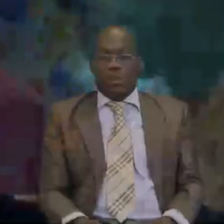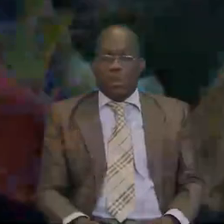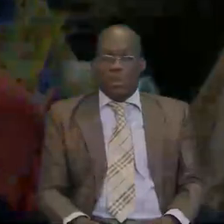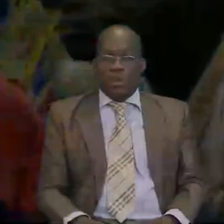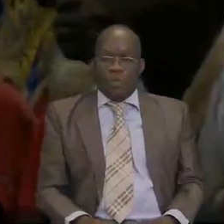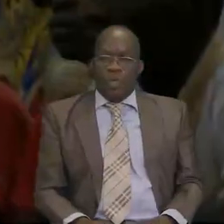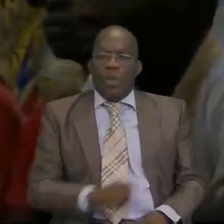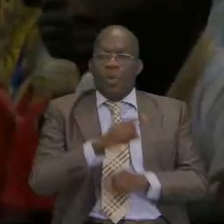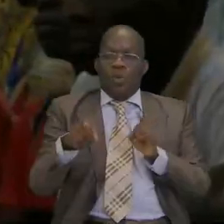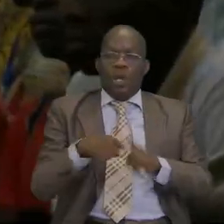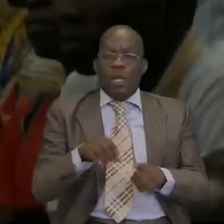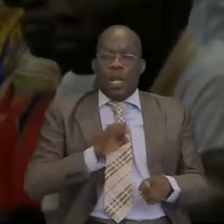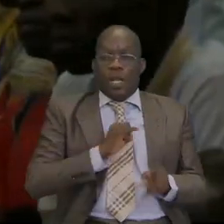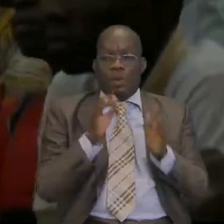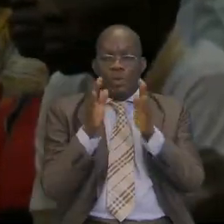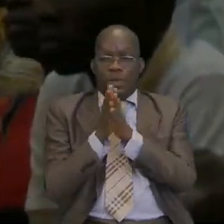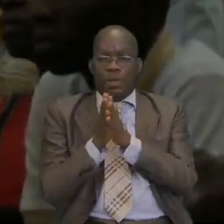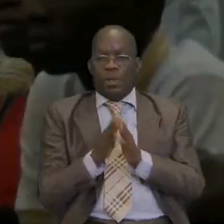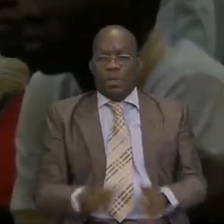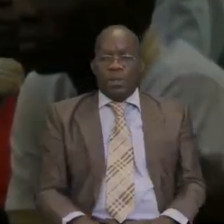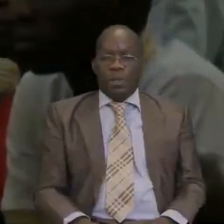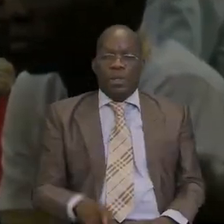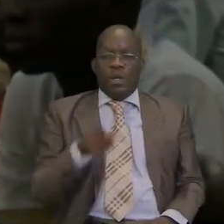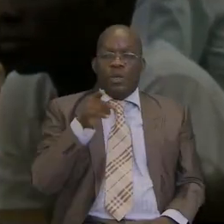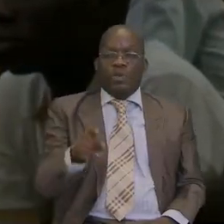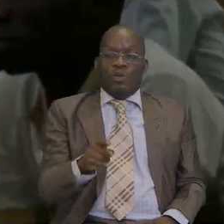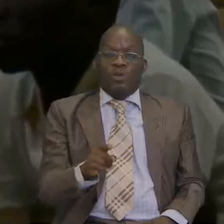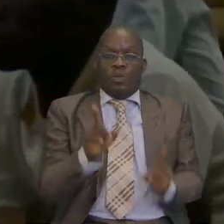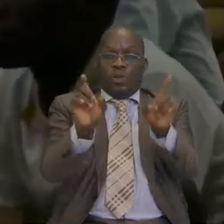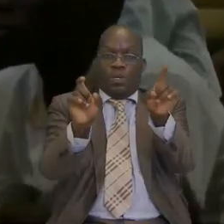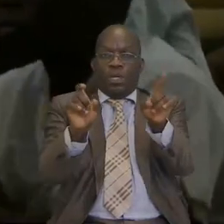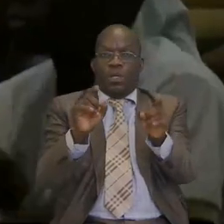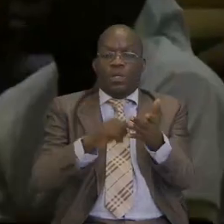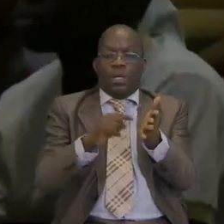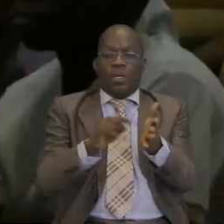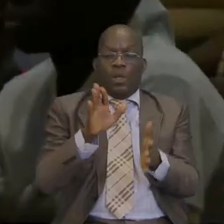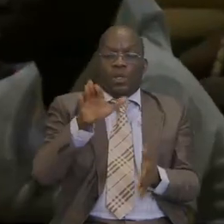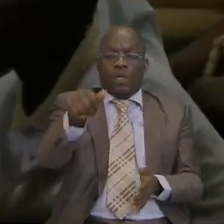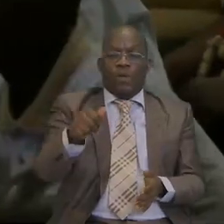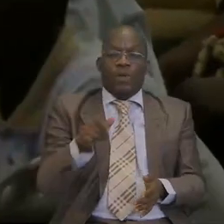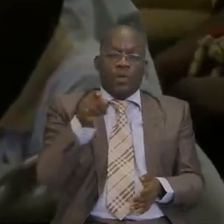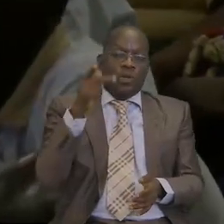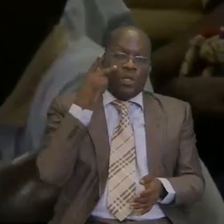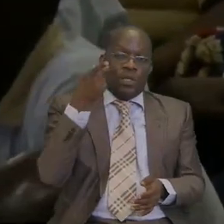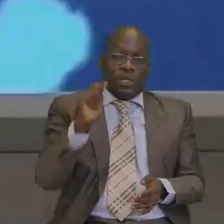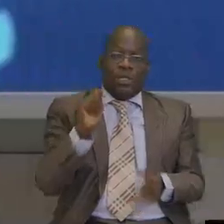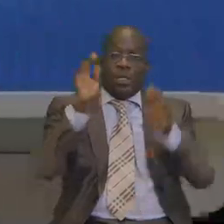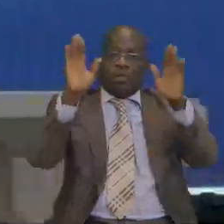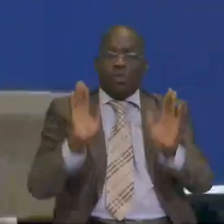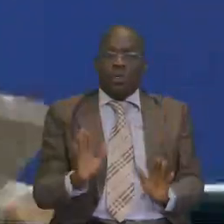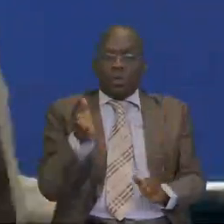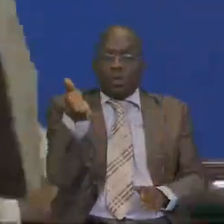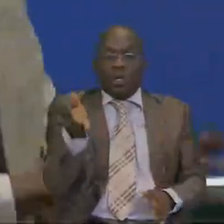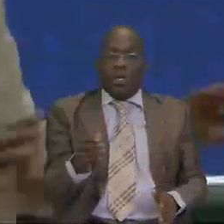Il dit, quand je vais prier, tu dois t'examiner. Tu verras le miracle là.